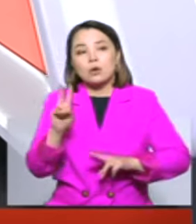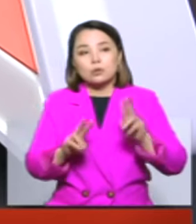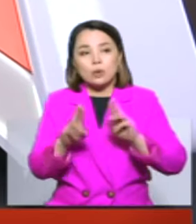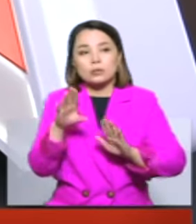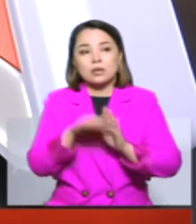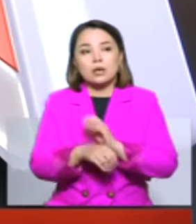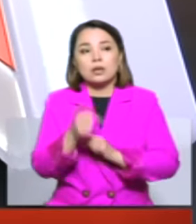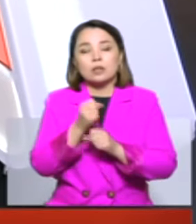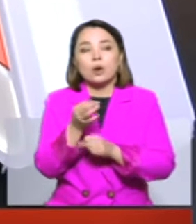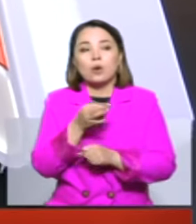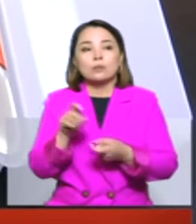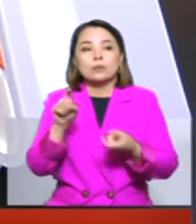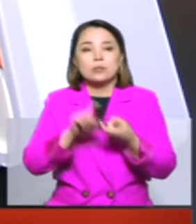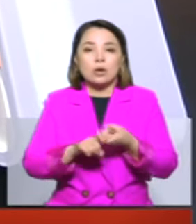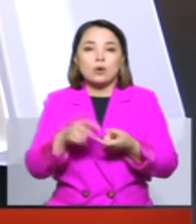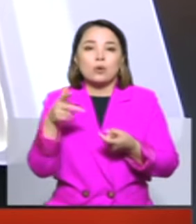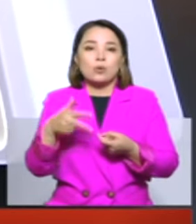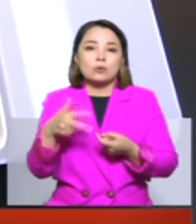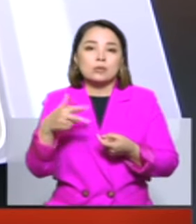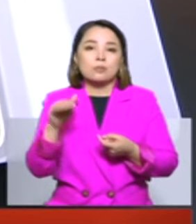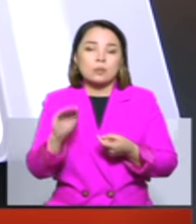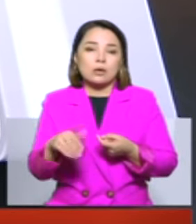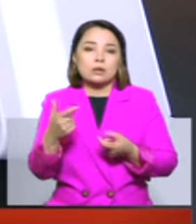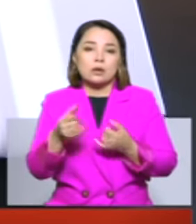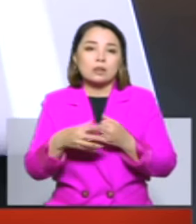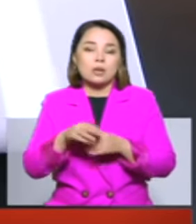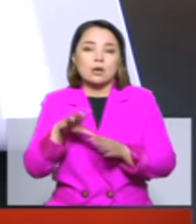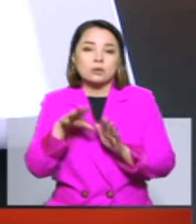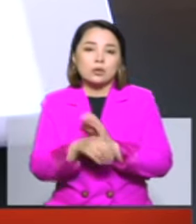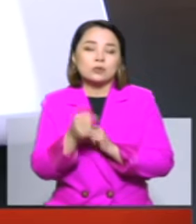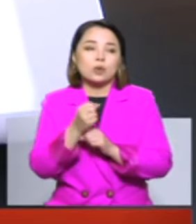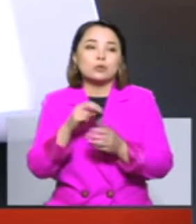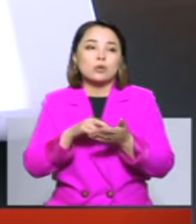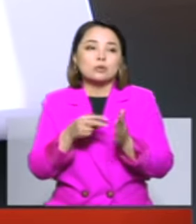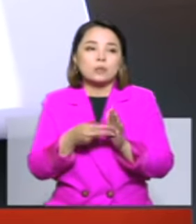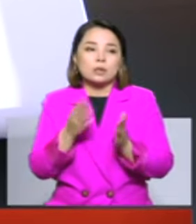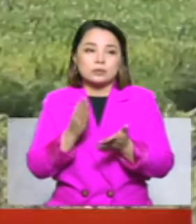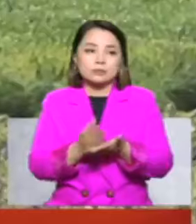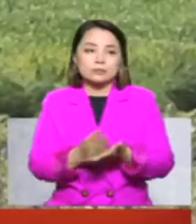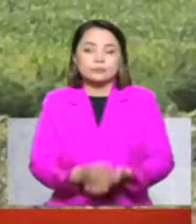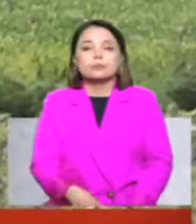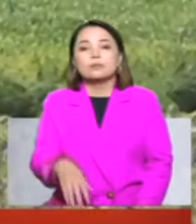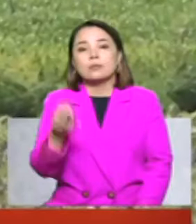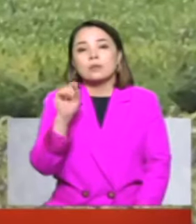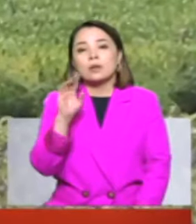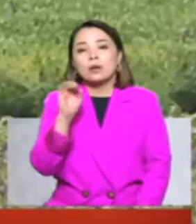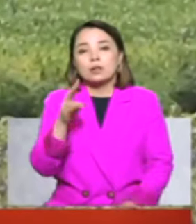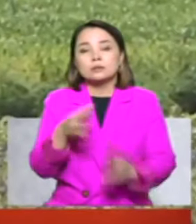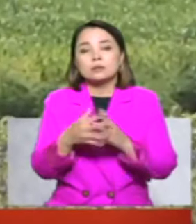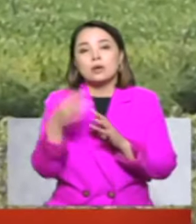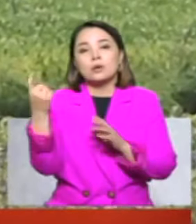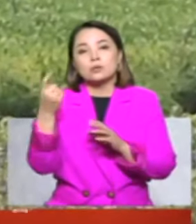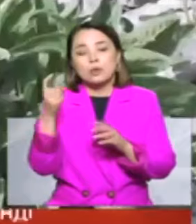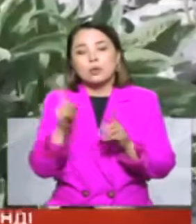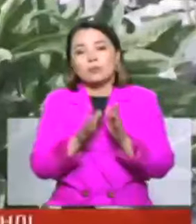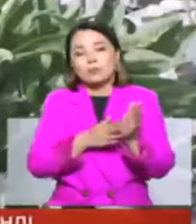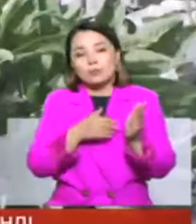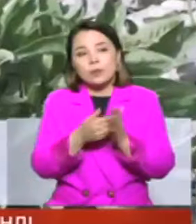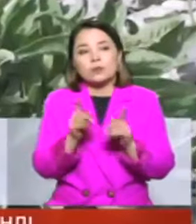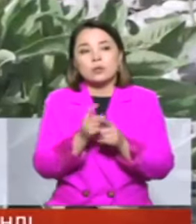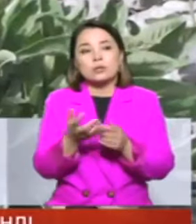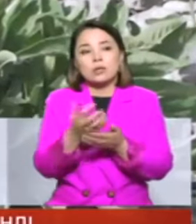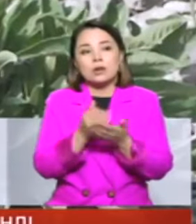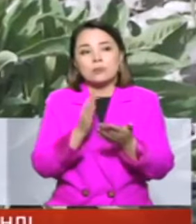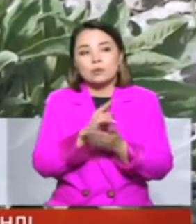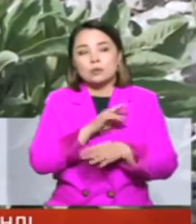енгізді. Жалпы облыс бойынша 30000 гектарды игеру жоспарланған. Сарқан ауданындағы бұл шаруашылық дәрілік өсімдіктер жинаумен